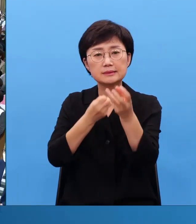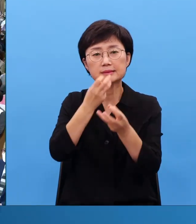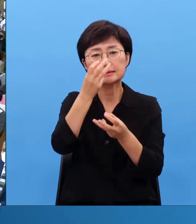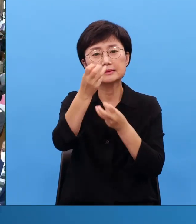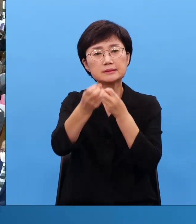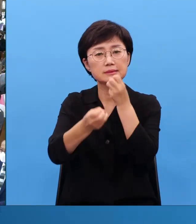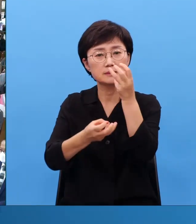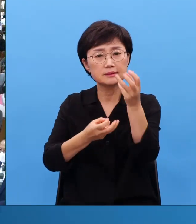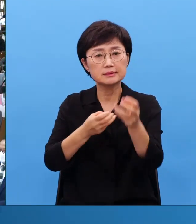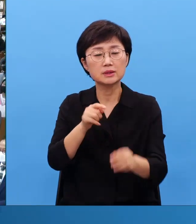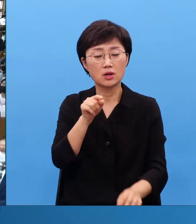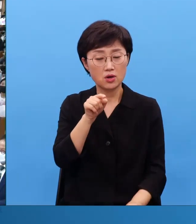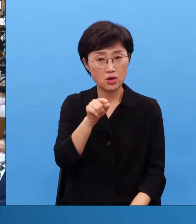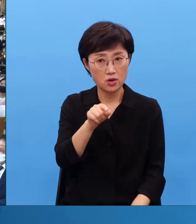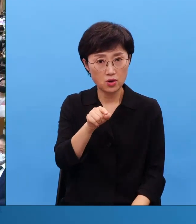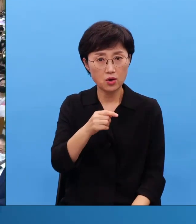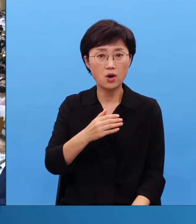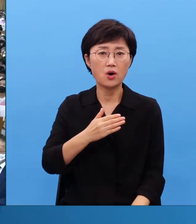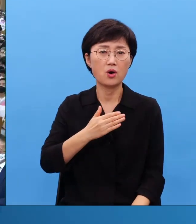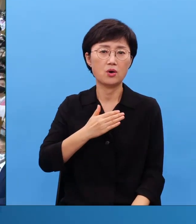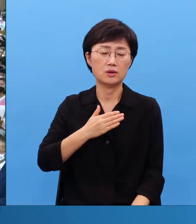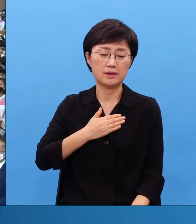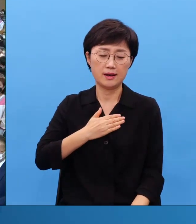나의 강등이요